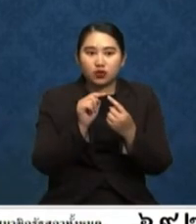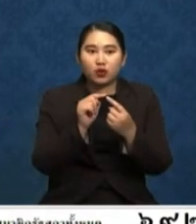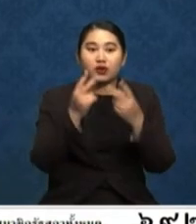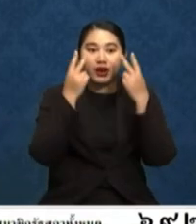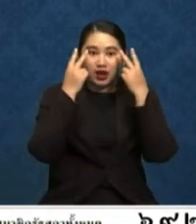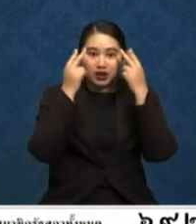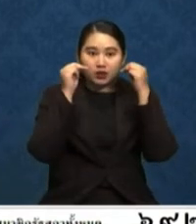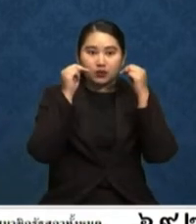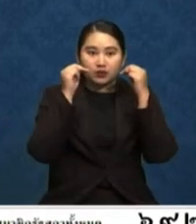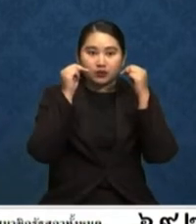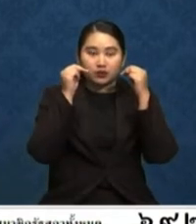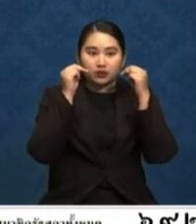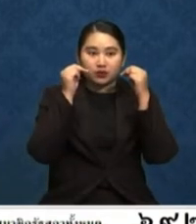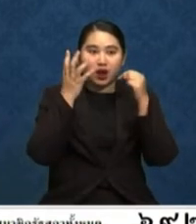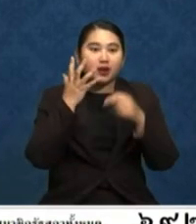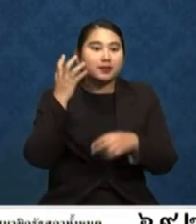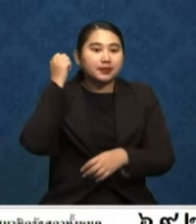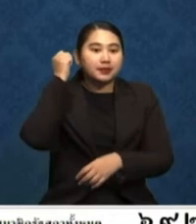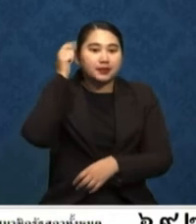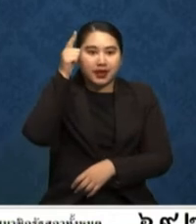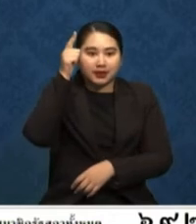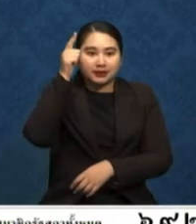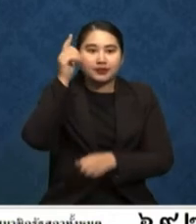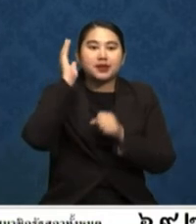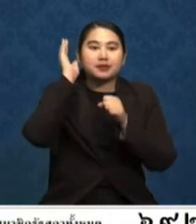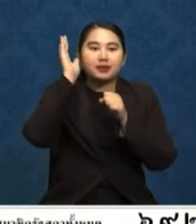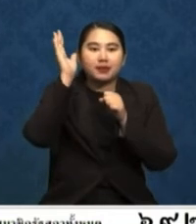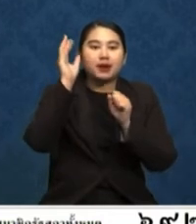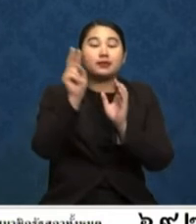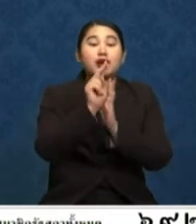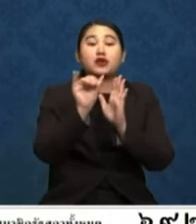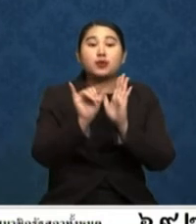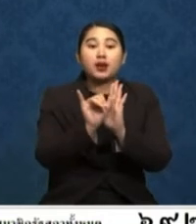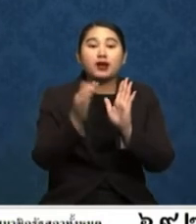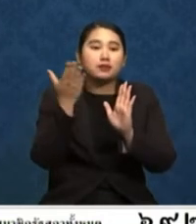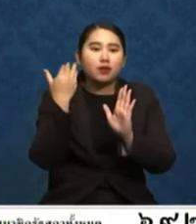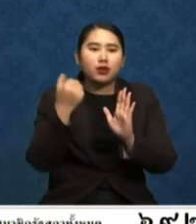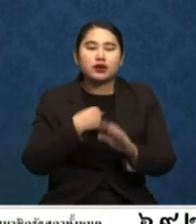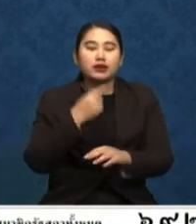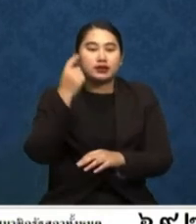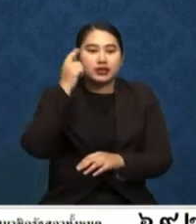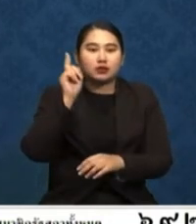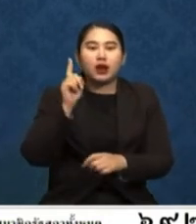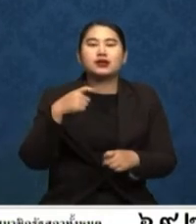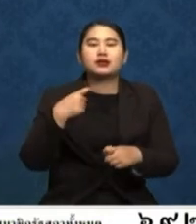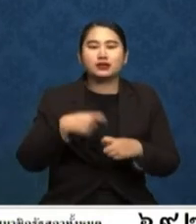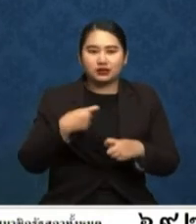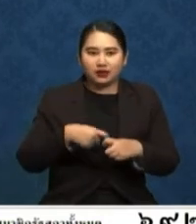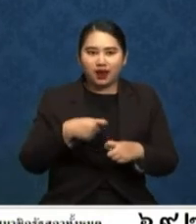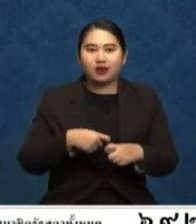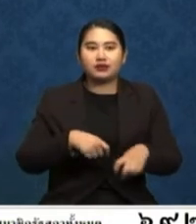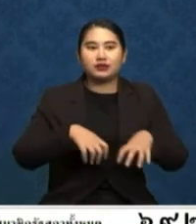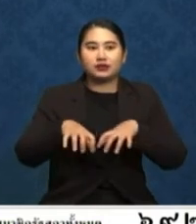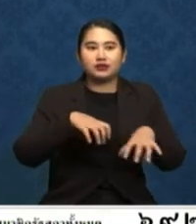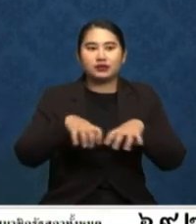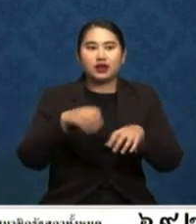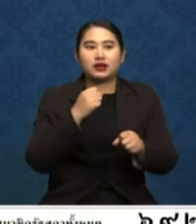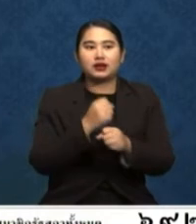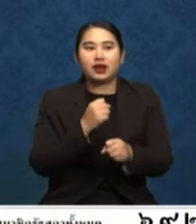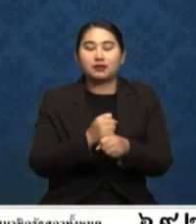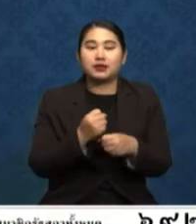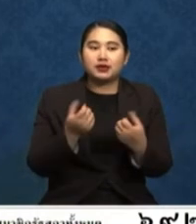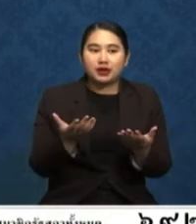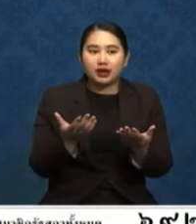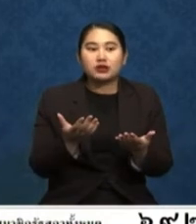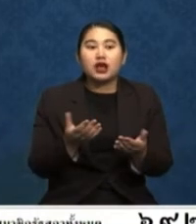นายกรัฐมนตรีแพทองธารชินวัตรเมื่อวานนี้ดิฉันคิดว่าความยากค่ะคือจะทำอย่างไรให้